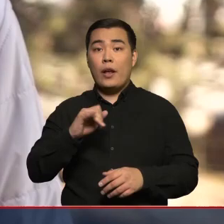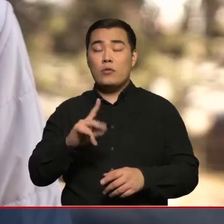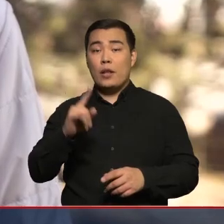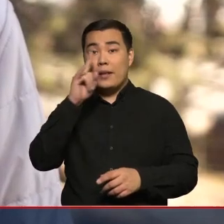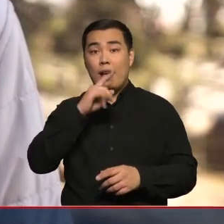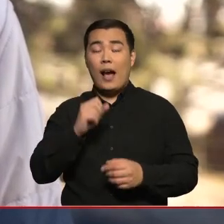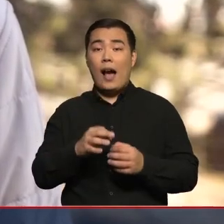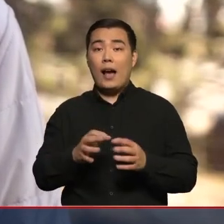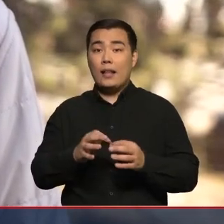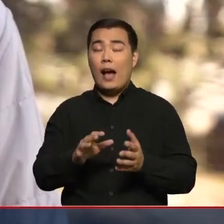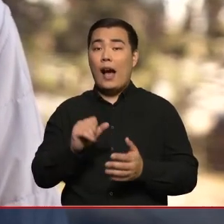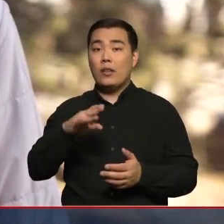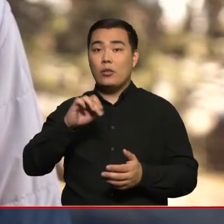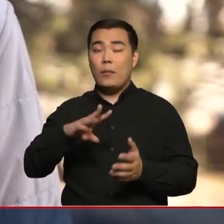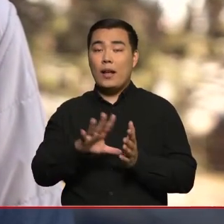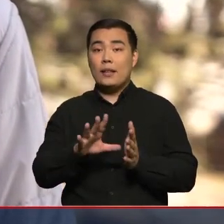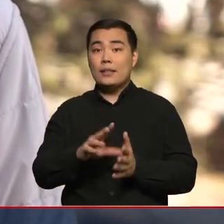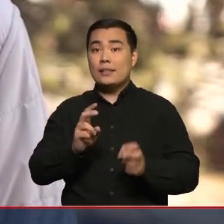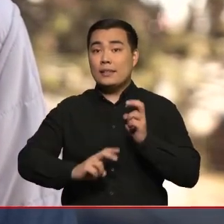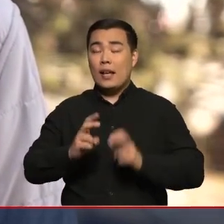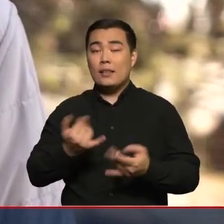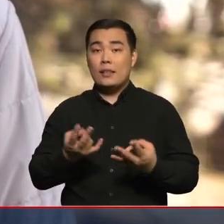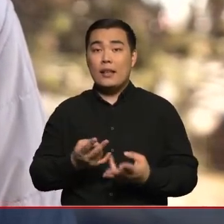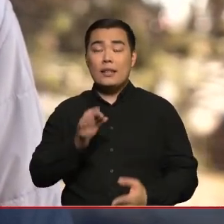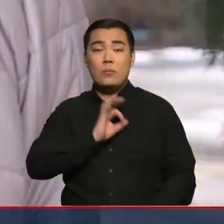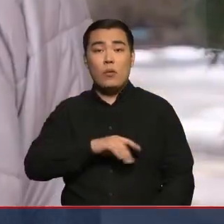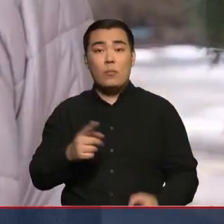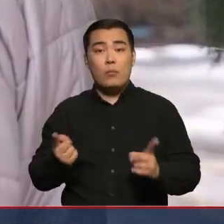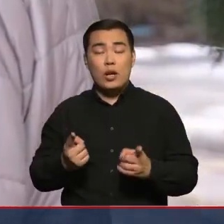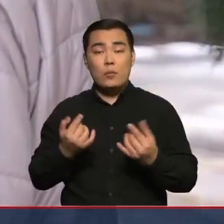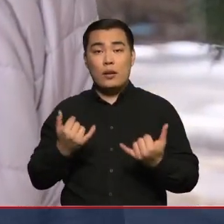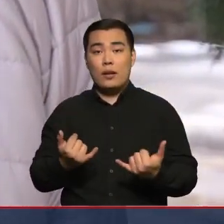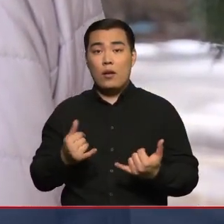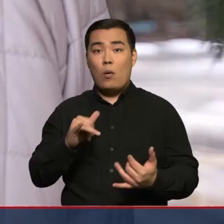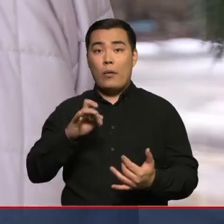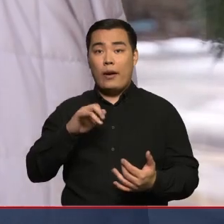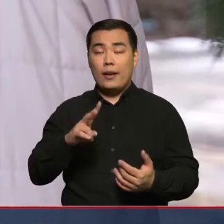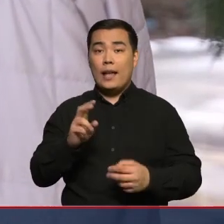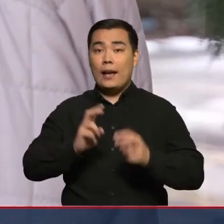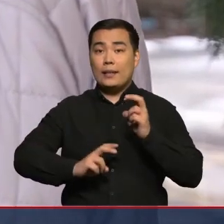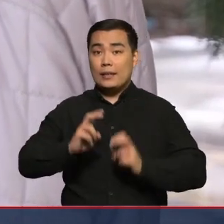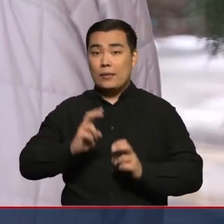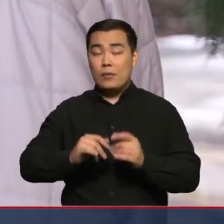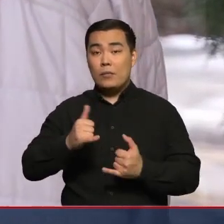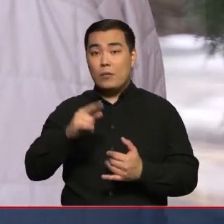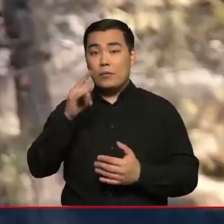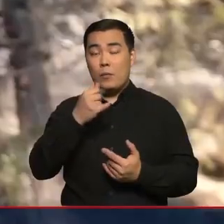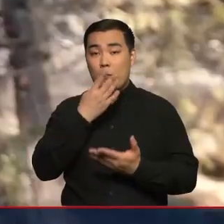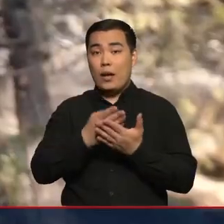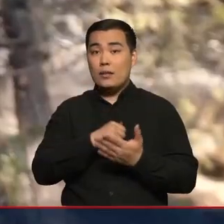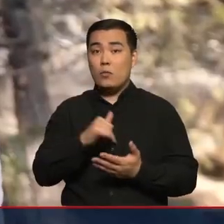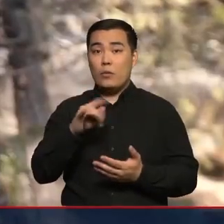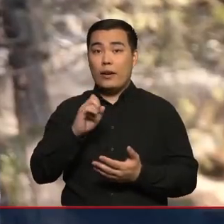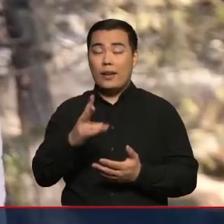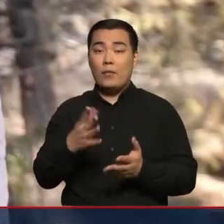ретінде атом электростанциясына пайдалануымыз қажет. Неге? Себебі уран өндірісінің, уранның